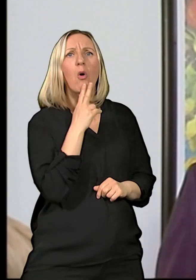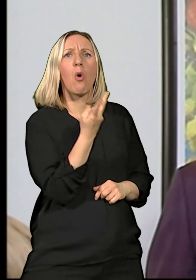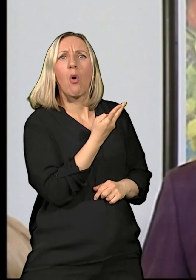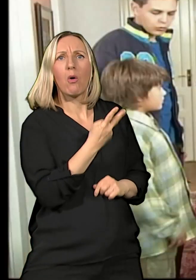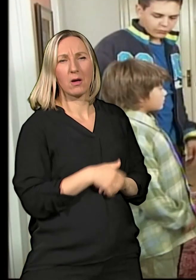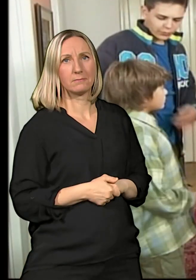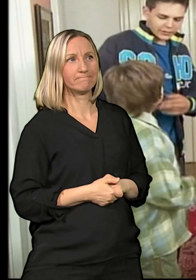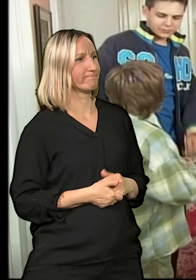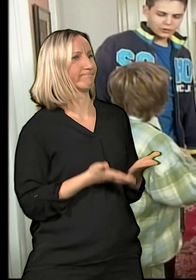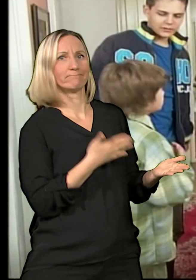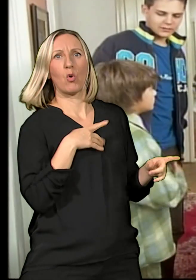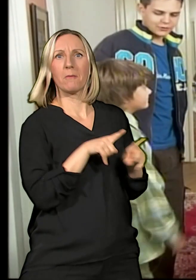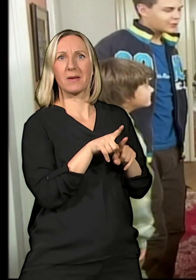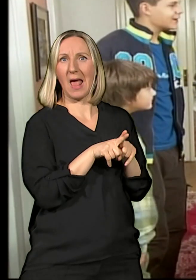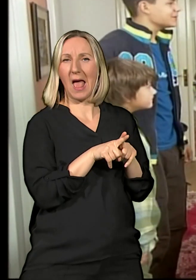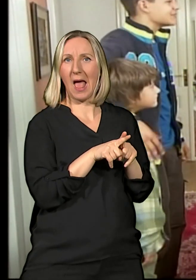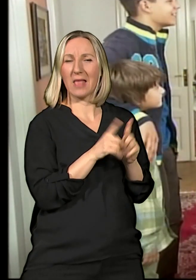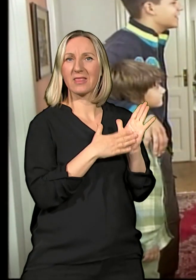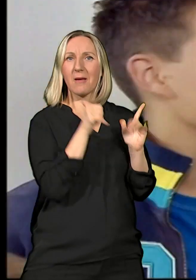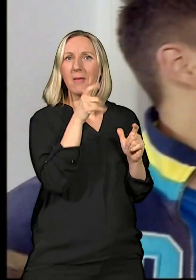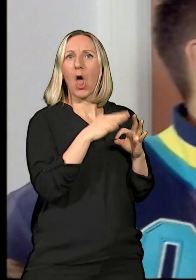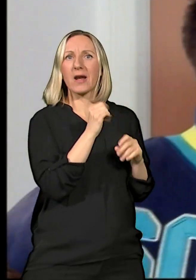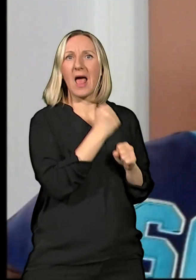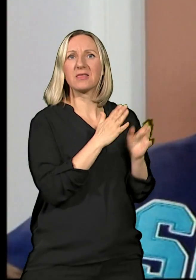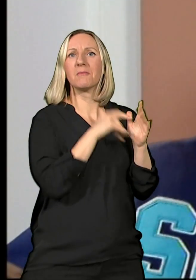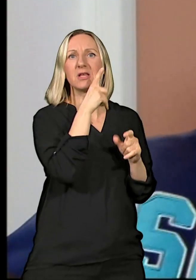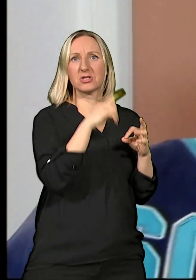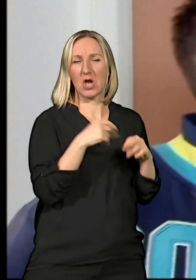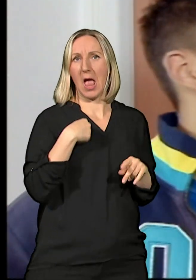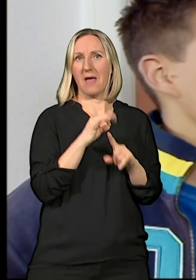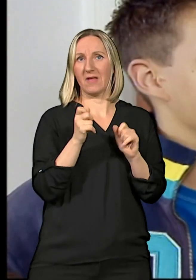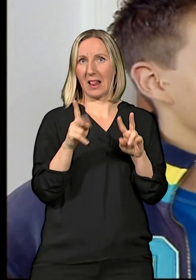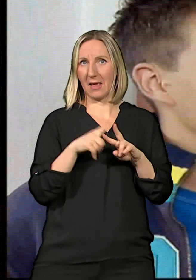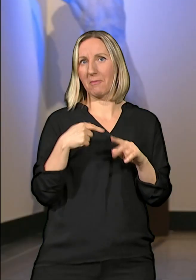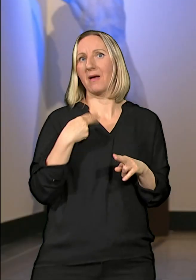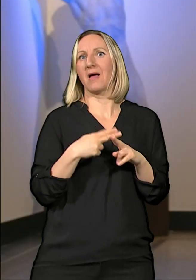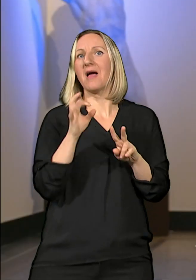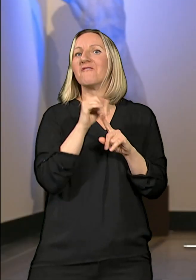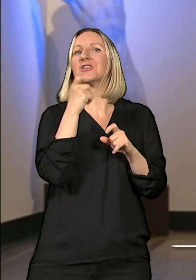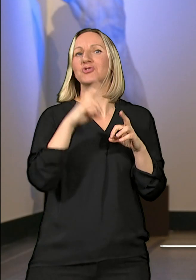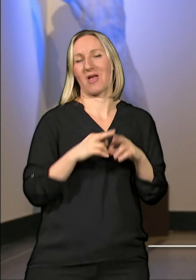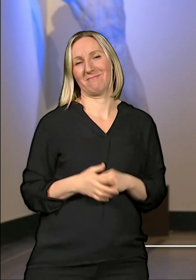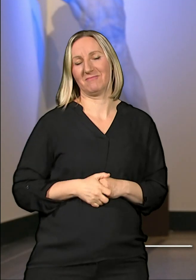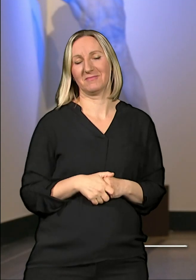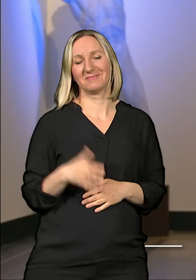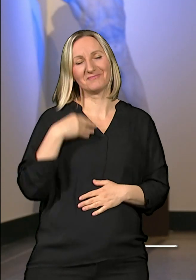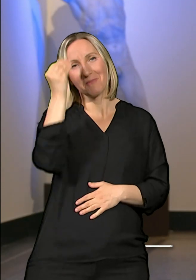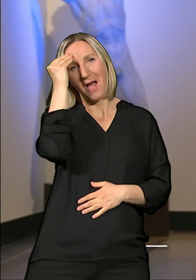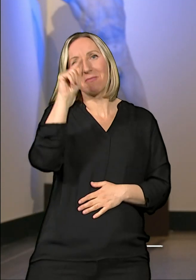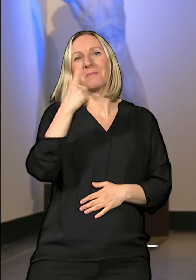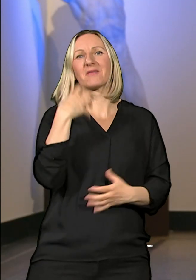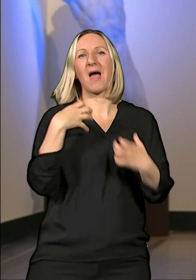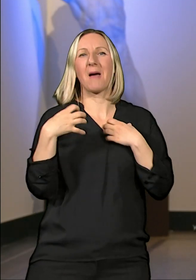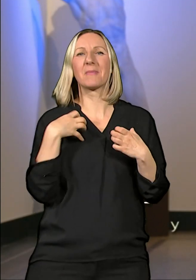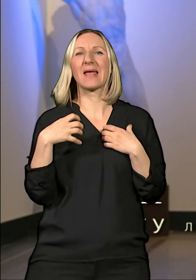momci? Ovo je moj brat Milorad, zovu ga Mića, a ja sam Filip, mene zovu Fića. Pamtim te prva predstava